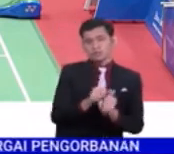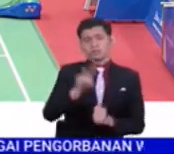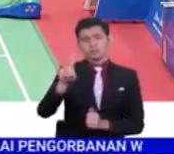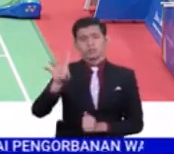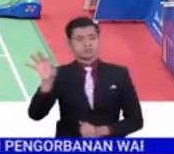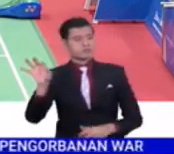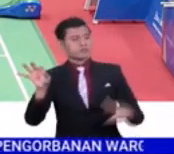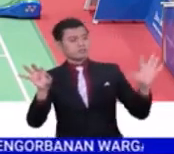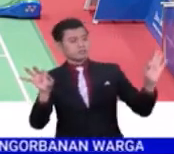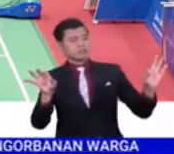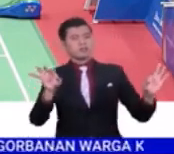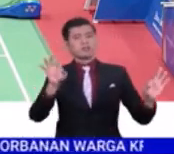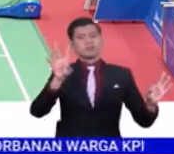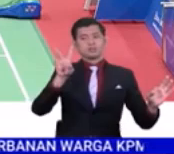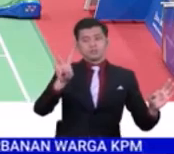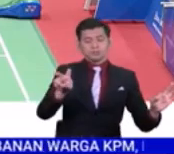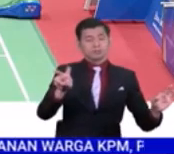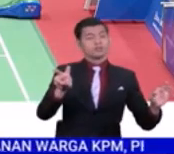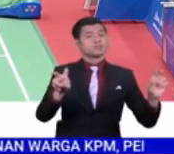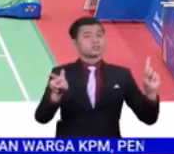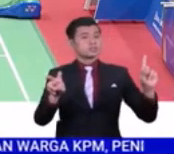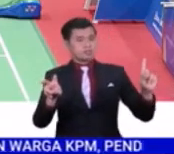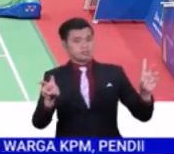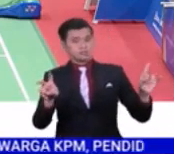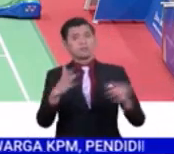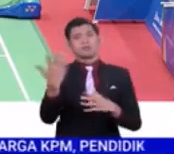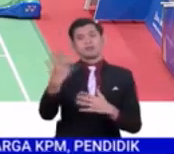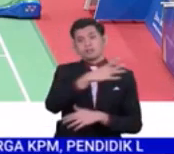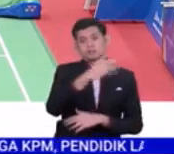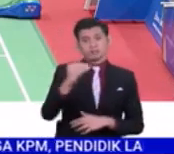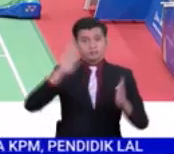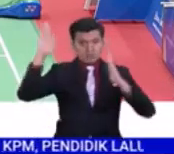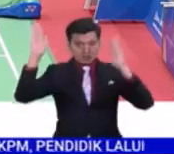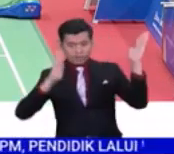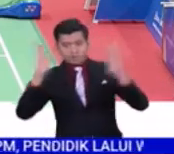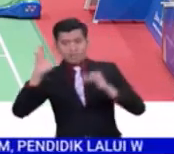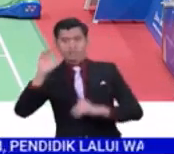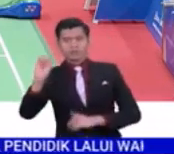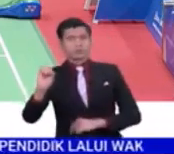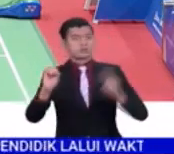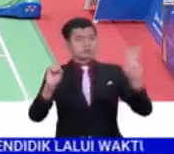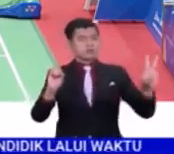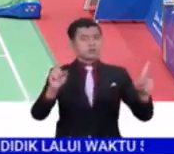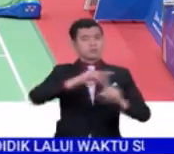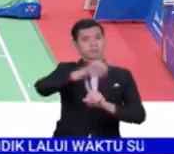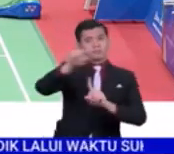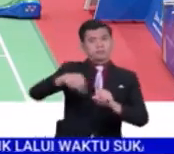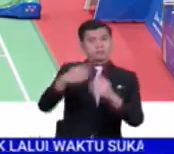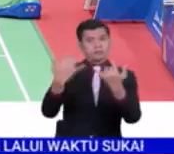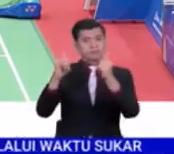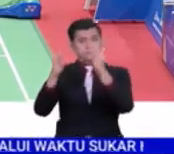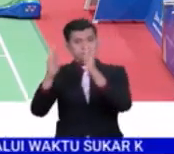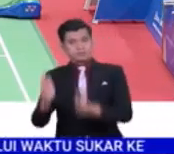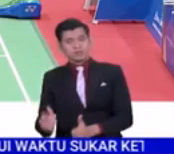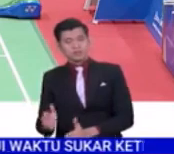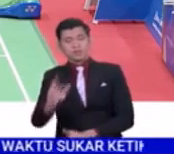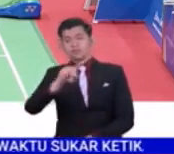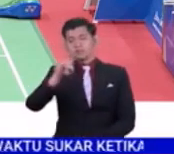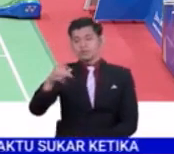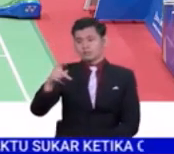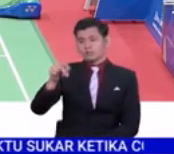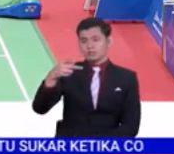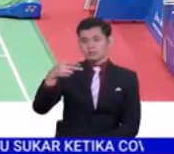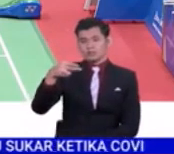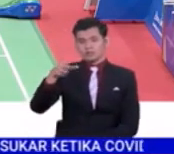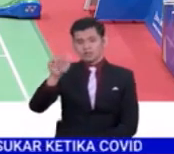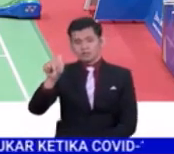21-9 21-12 cek kemudian ketinggalan kosong dua apabila pemain perseorangan kedua Siti Zulaika